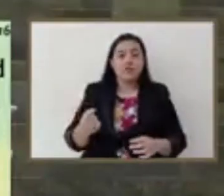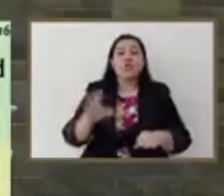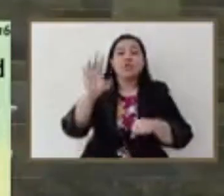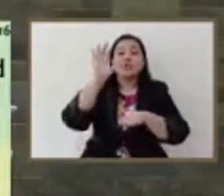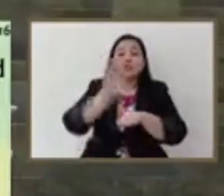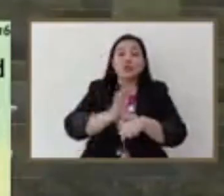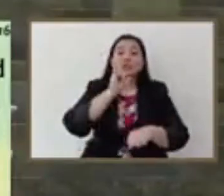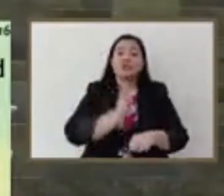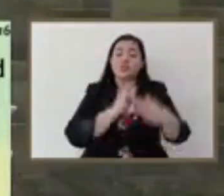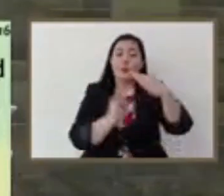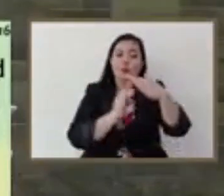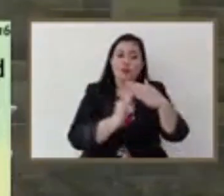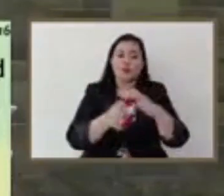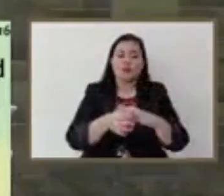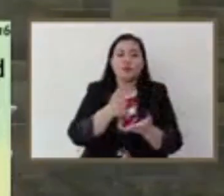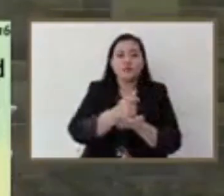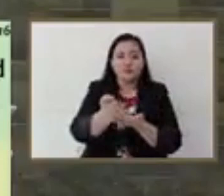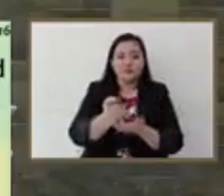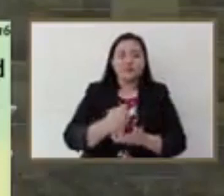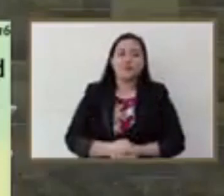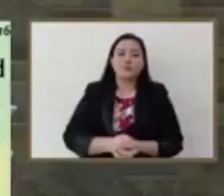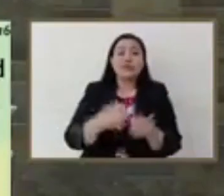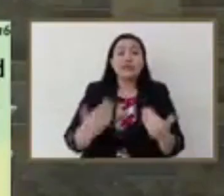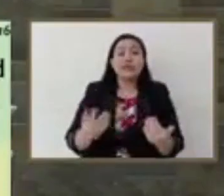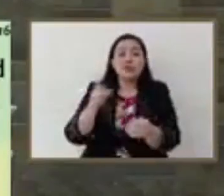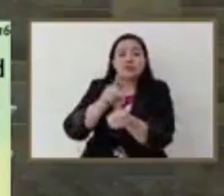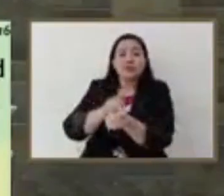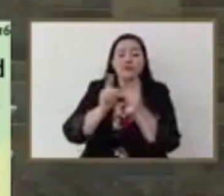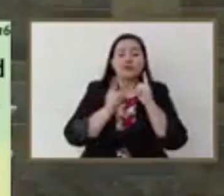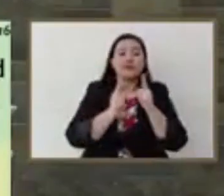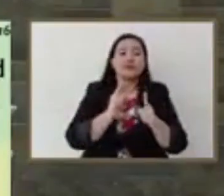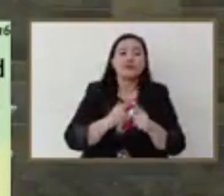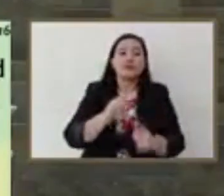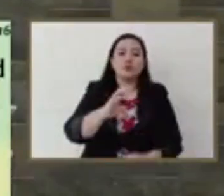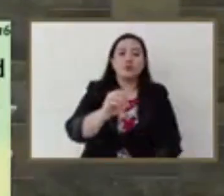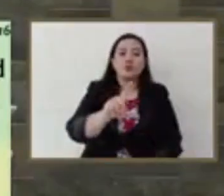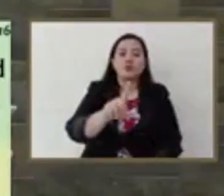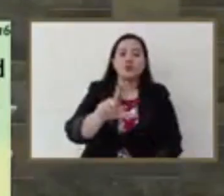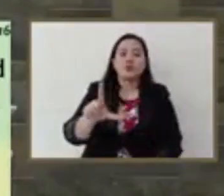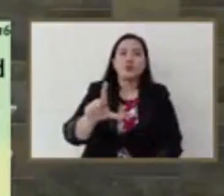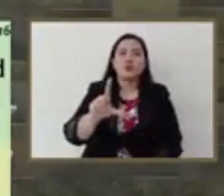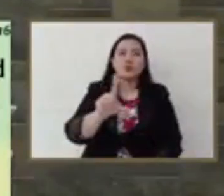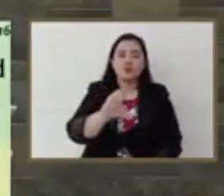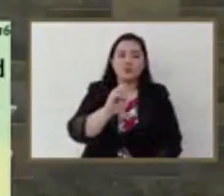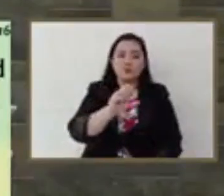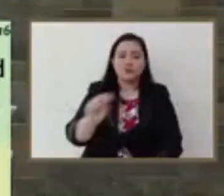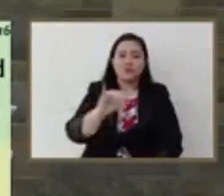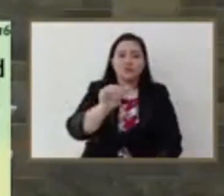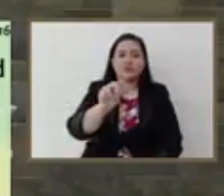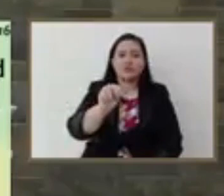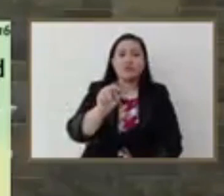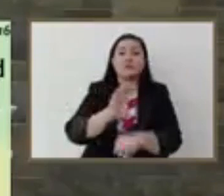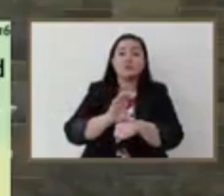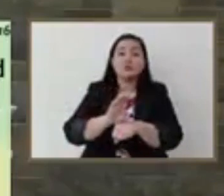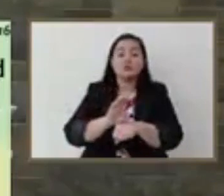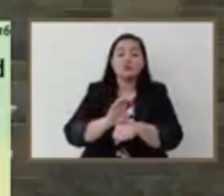was preaching to the Colossian church. No? Now, sinasabi niya, let the word of Christ dwell in you richly